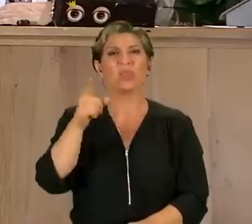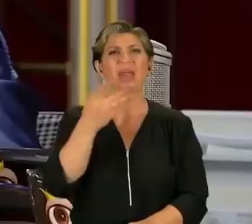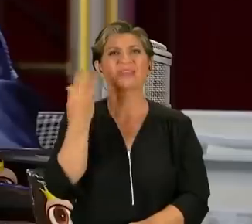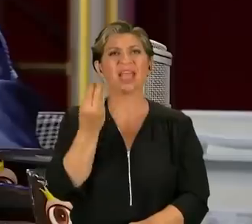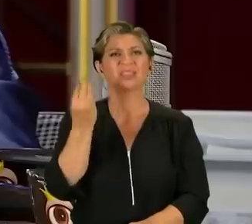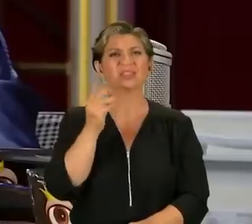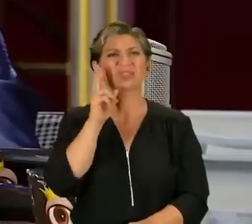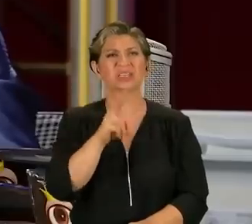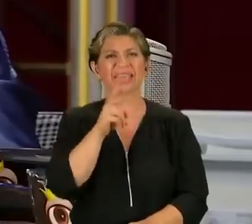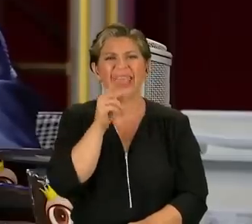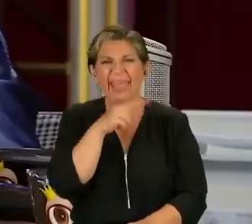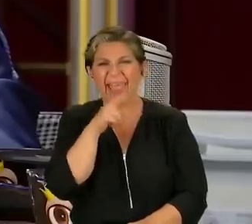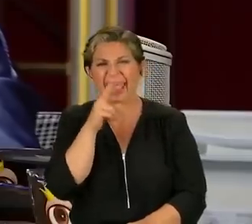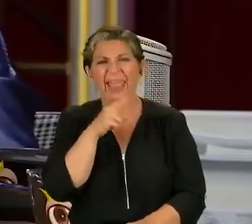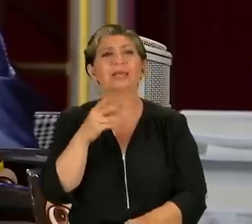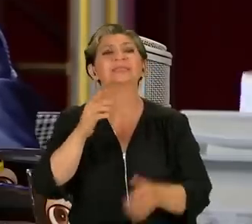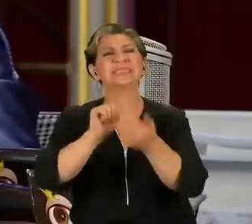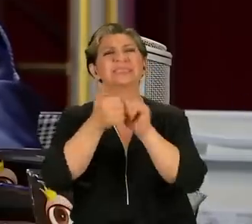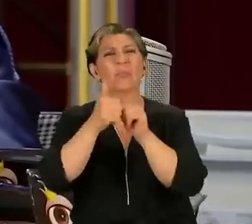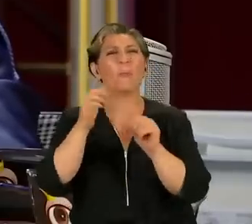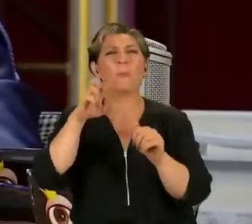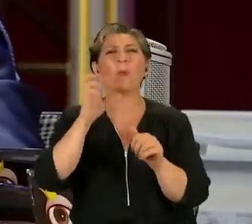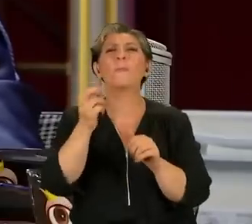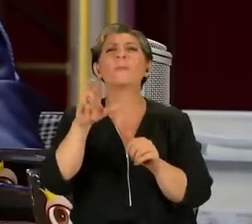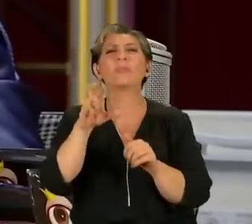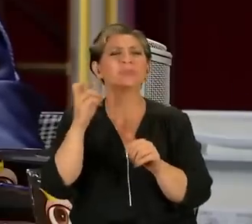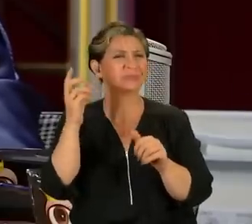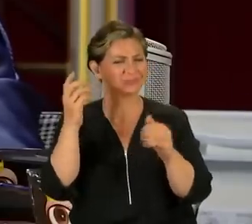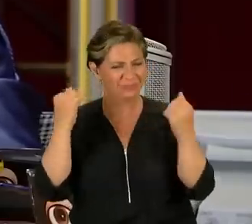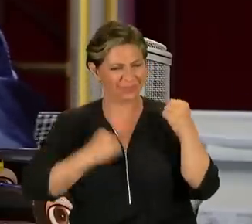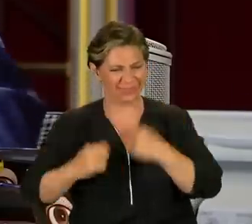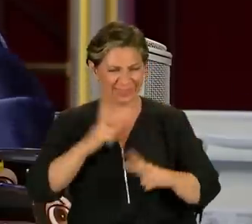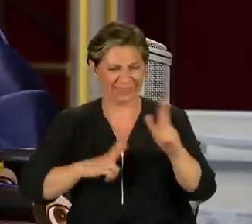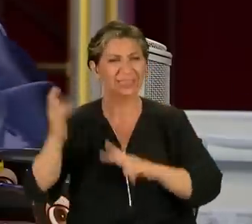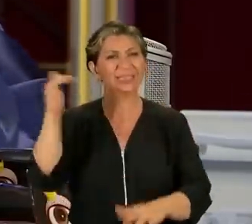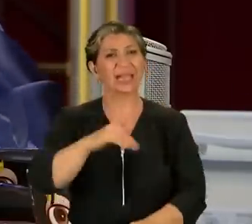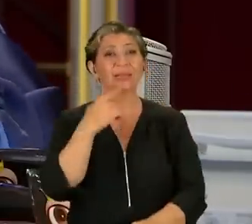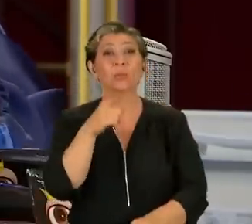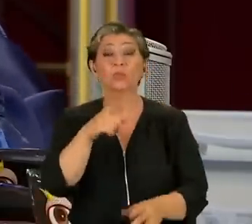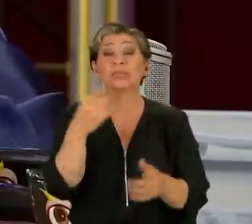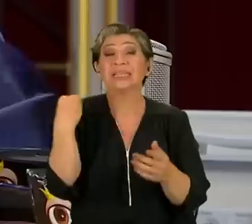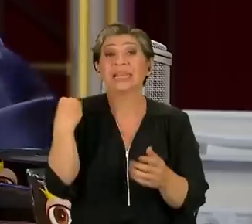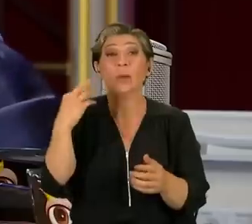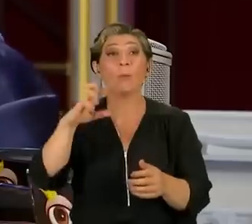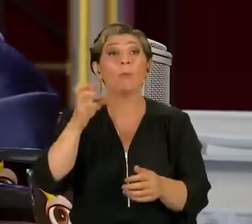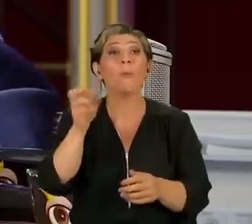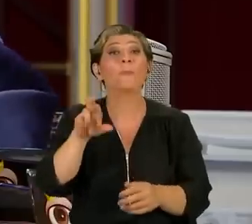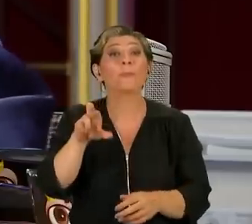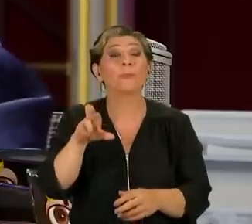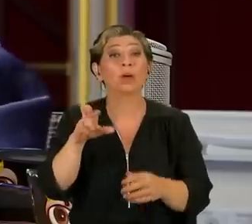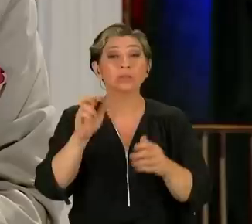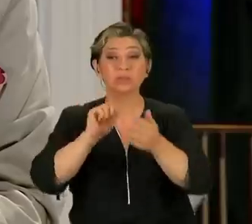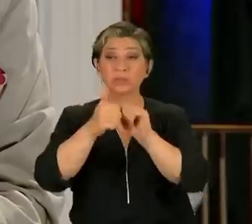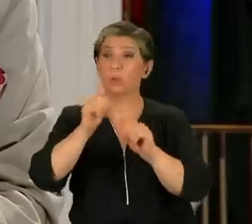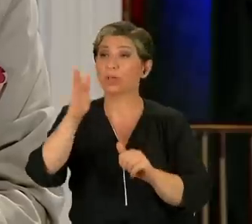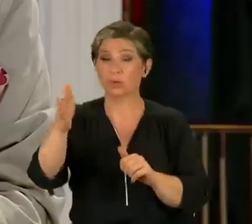onlar dedim bunu görse kikir derler. Sen pop giyin öyle gel dedim. Çünkü yeni popçular